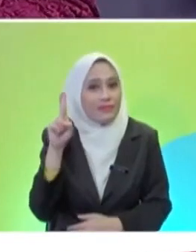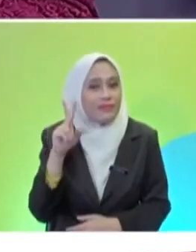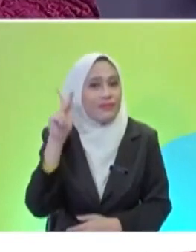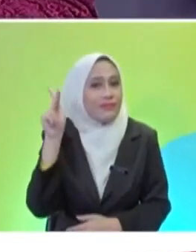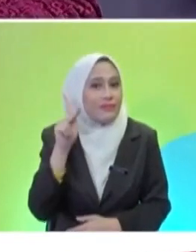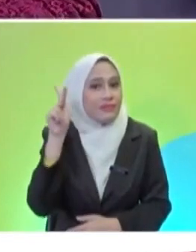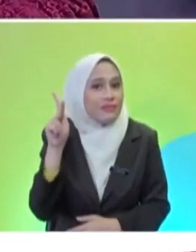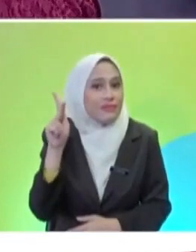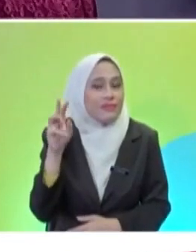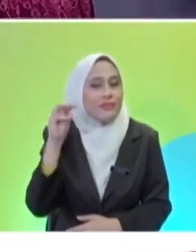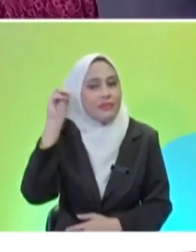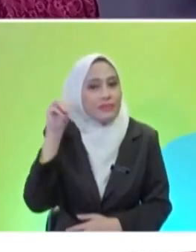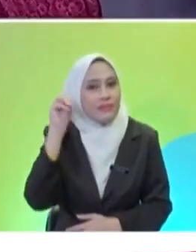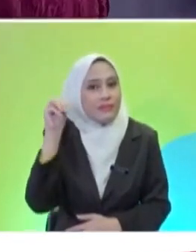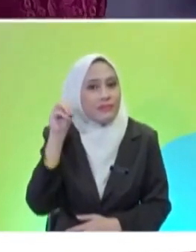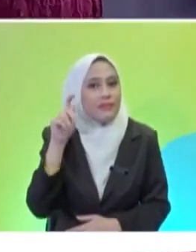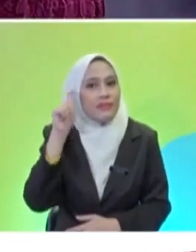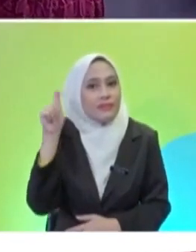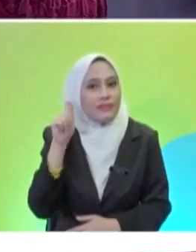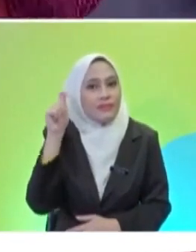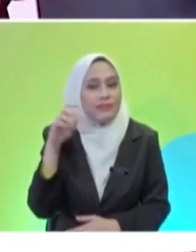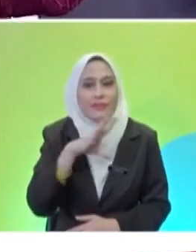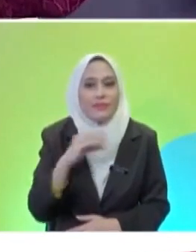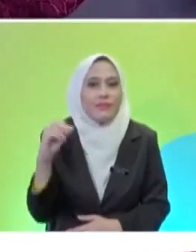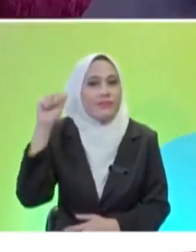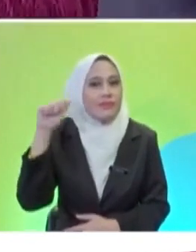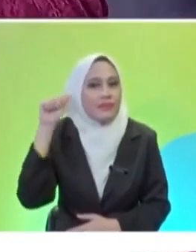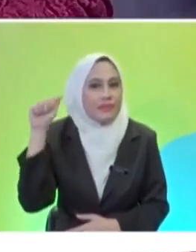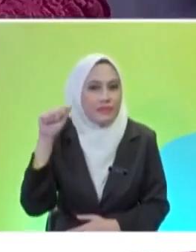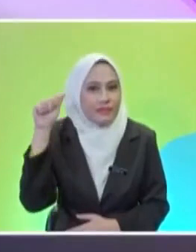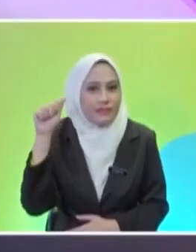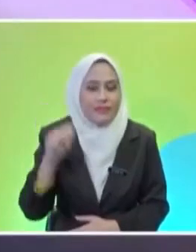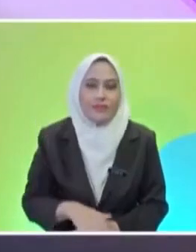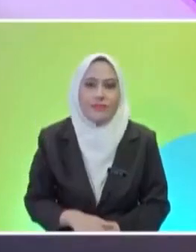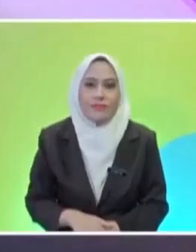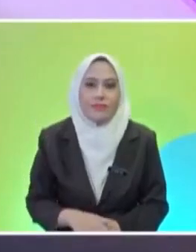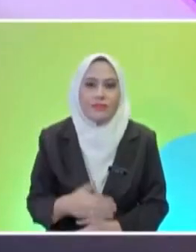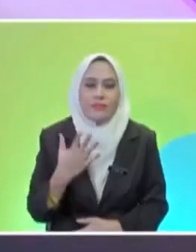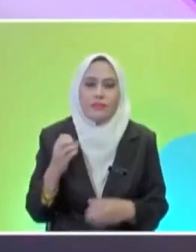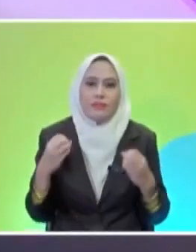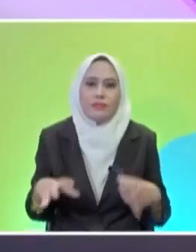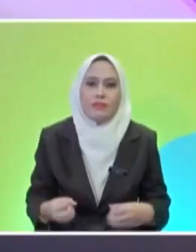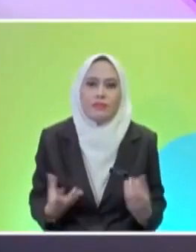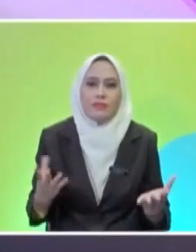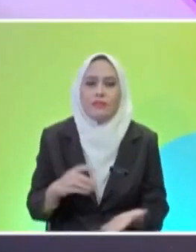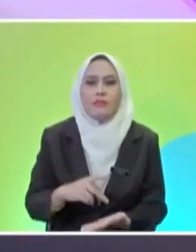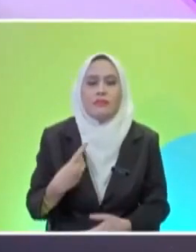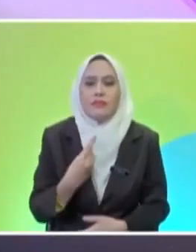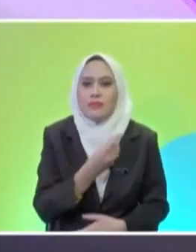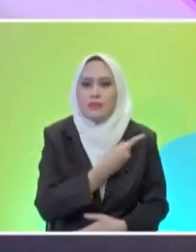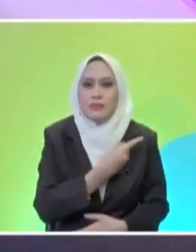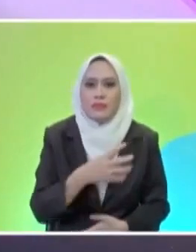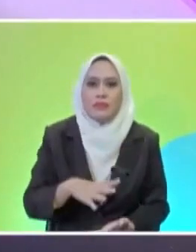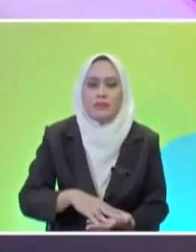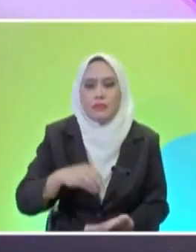Khamis, Jumaat, Sabtu, Ahad. Oh, baiklah, macam-macamlah kita dah belajar hari ini. Tentunya dengan itu, kita